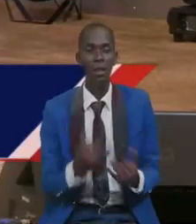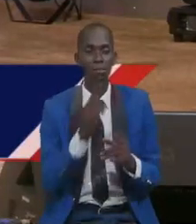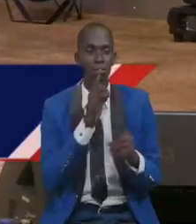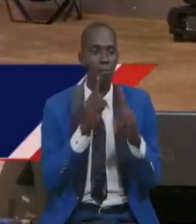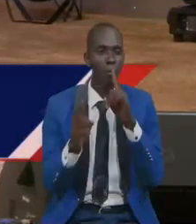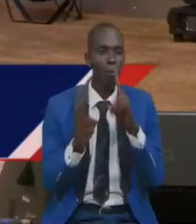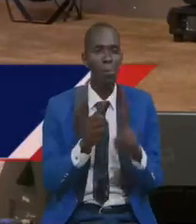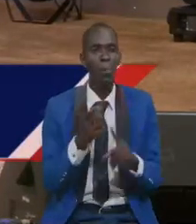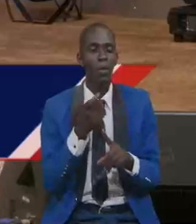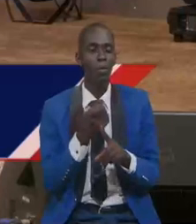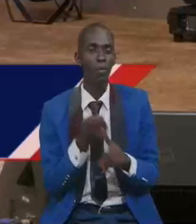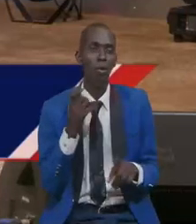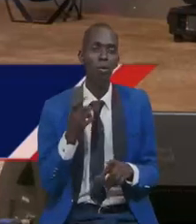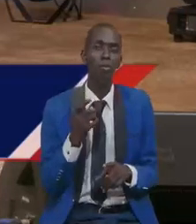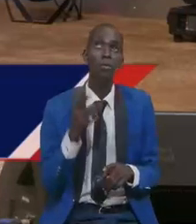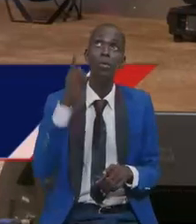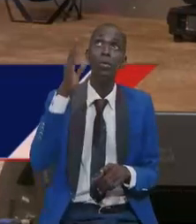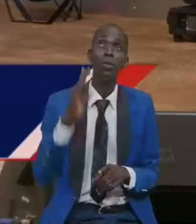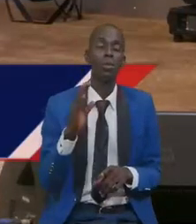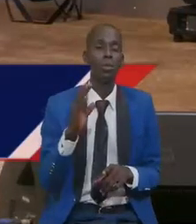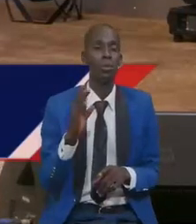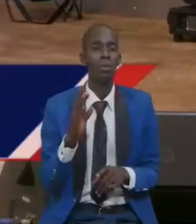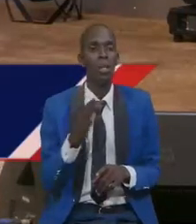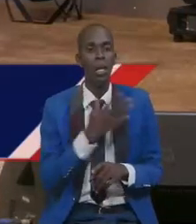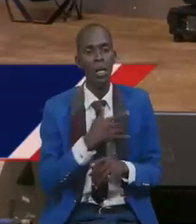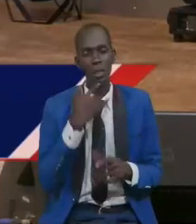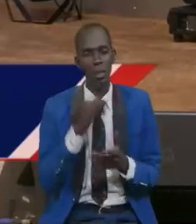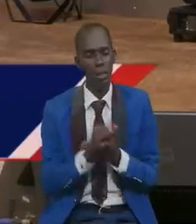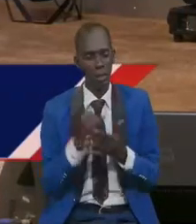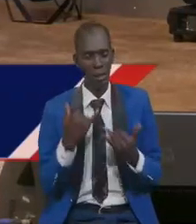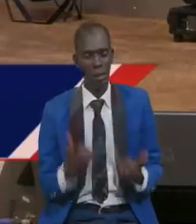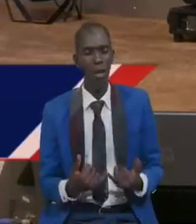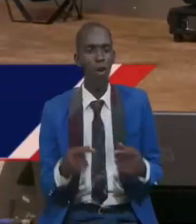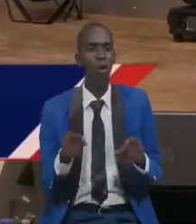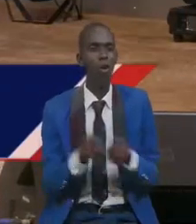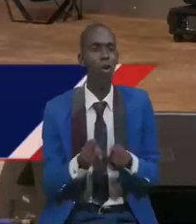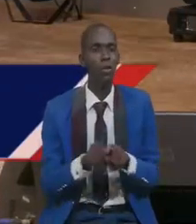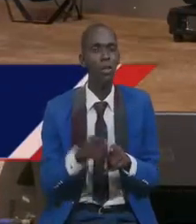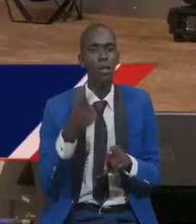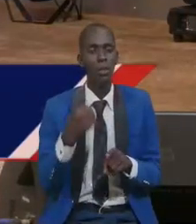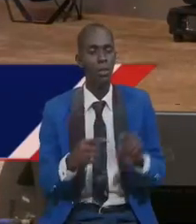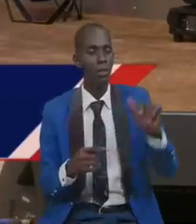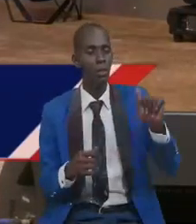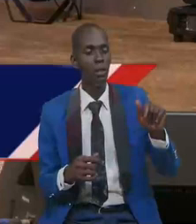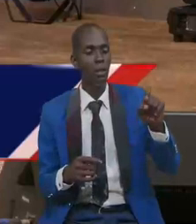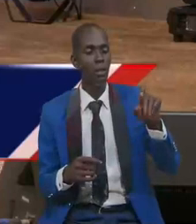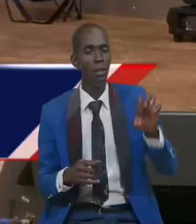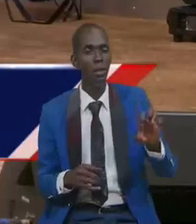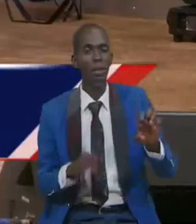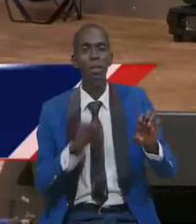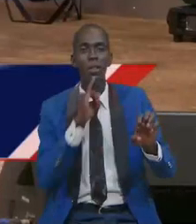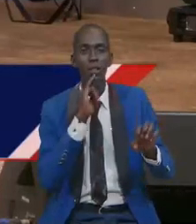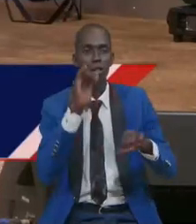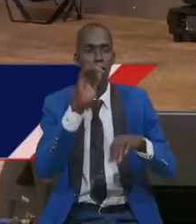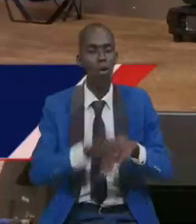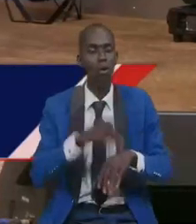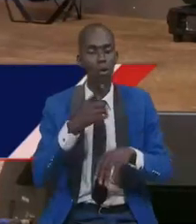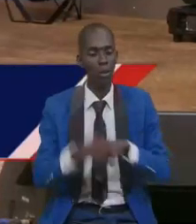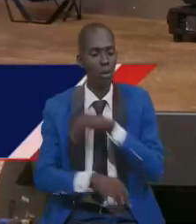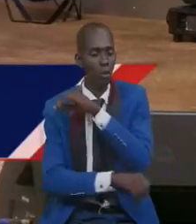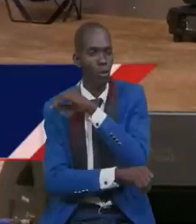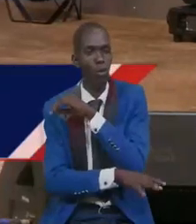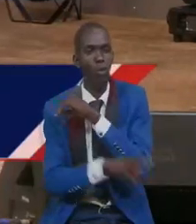depuis Dieu, du ciel. Il dit dans le verset 10, il dit, déjà la cognée